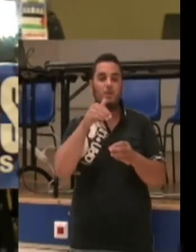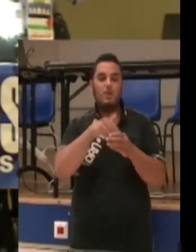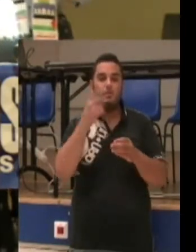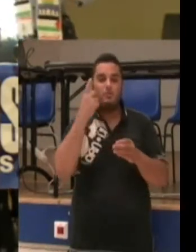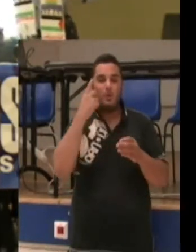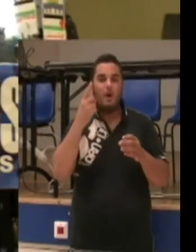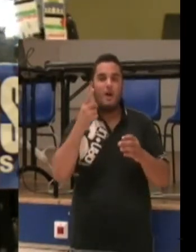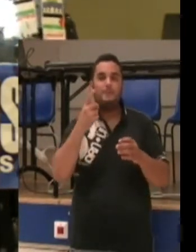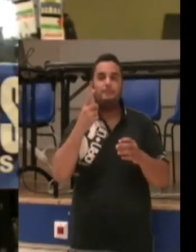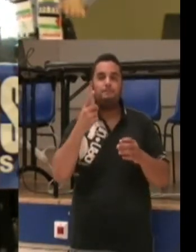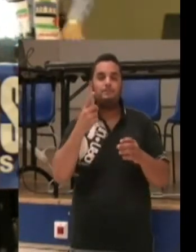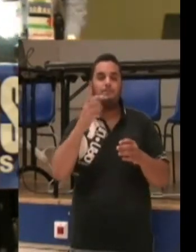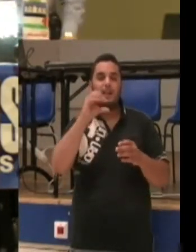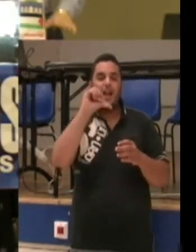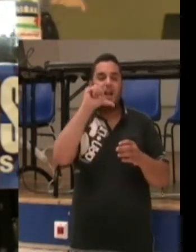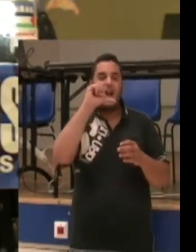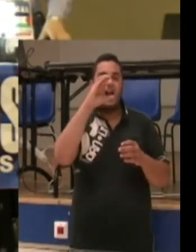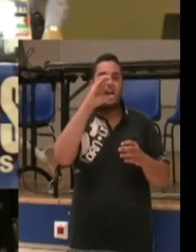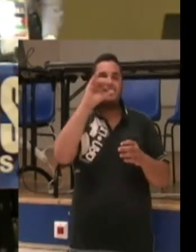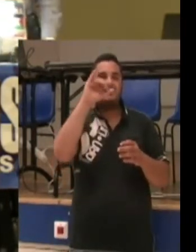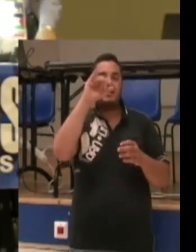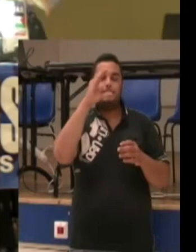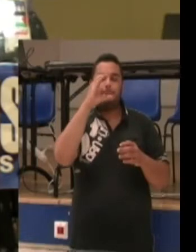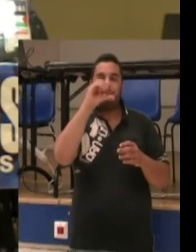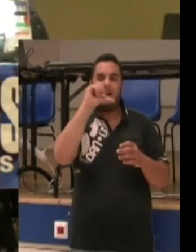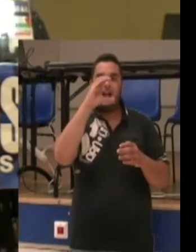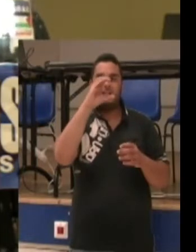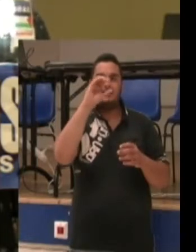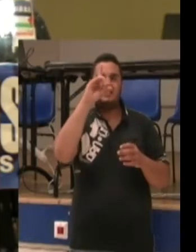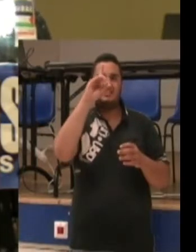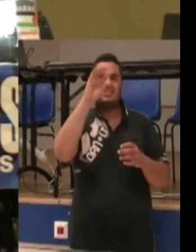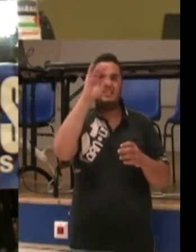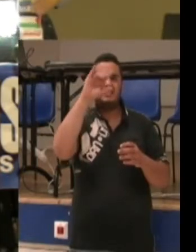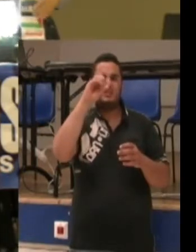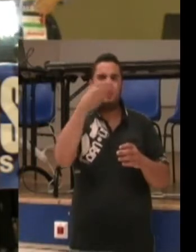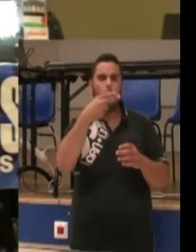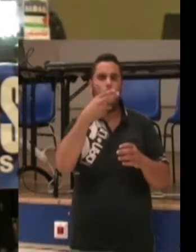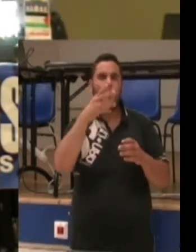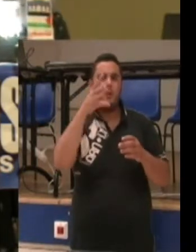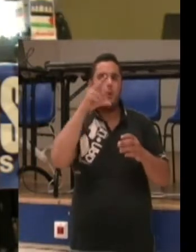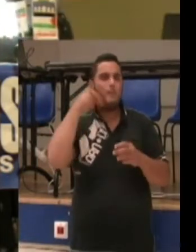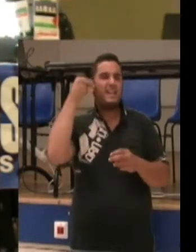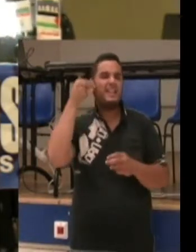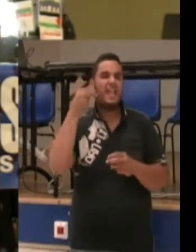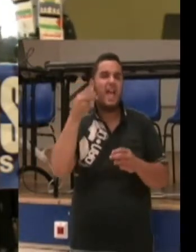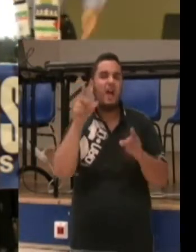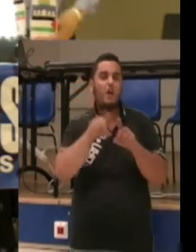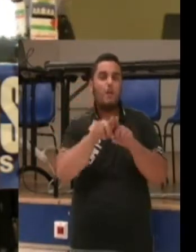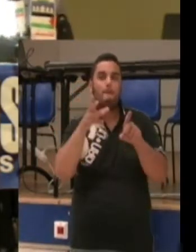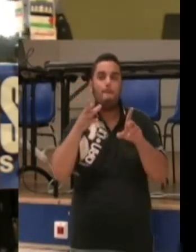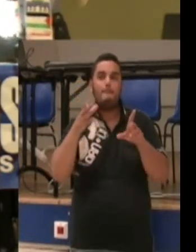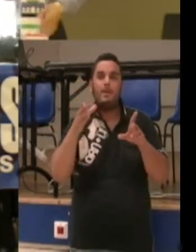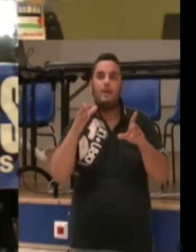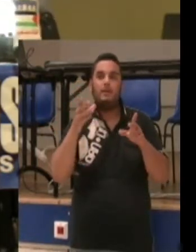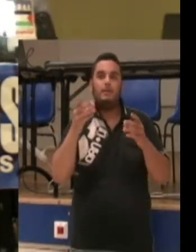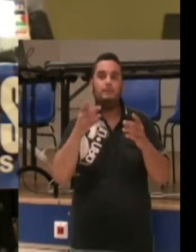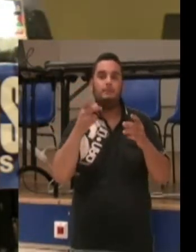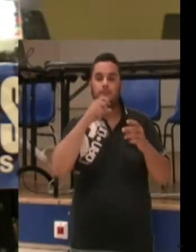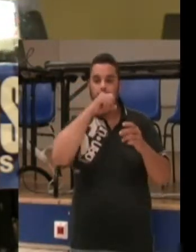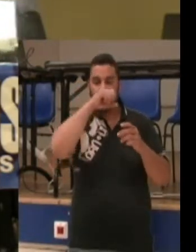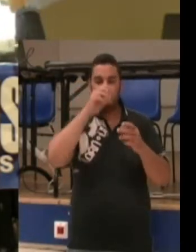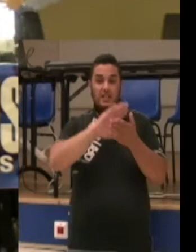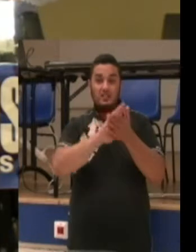fait beaucoup d'actions, heureusement, ici en France, l'association, je la considère et je l'ai dit et je le répète tout le temps,